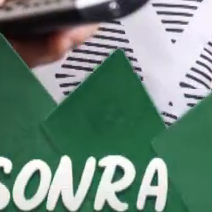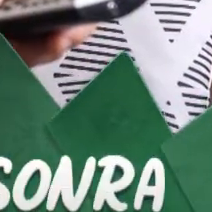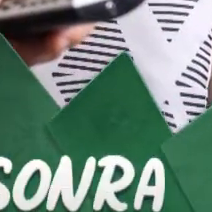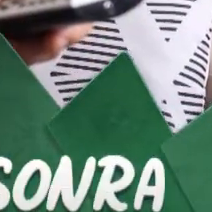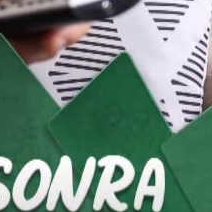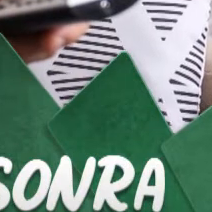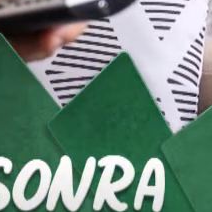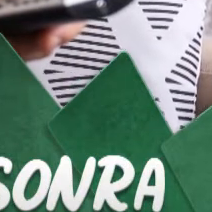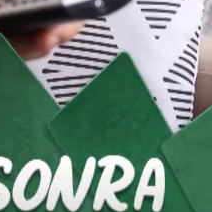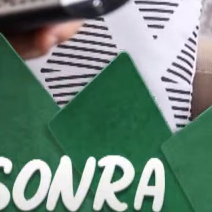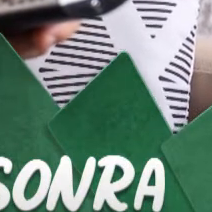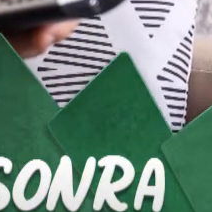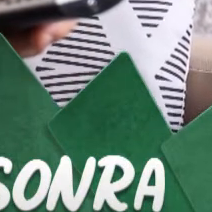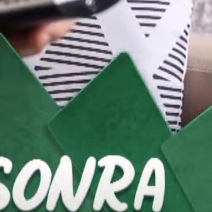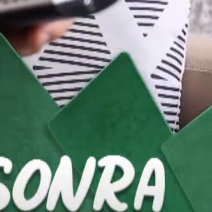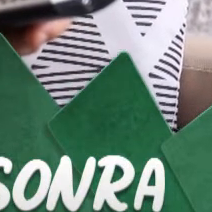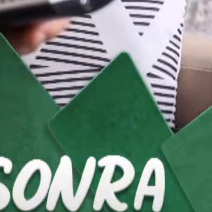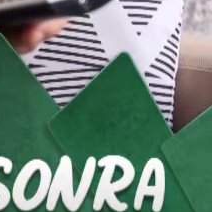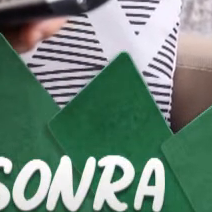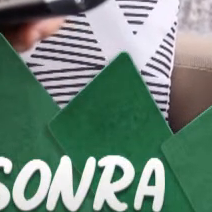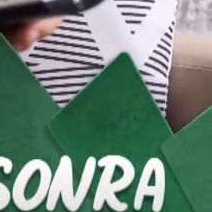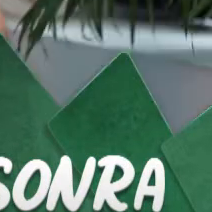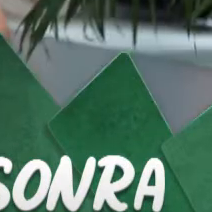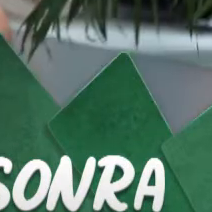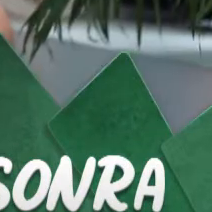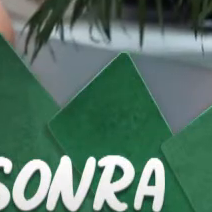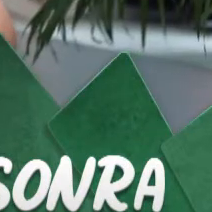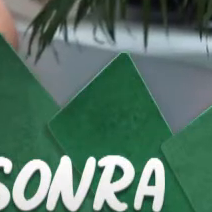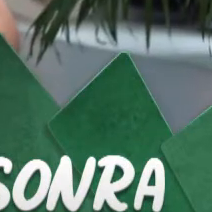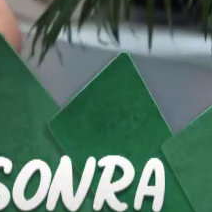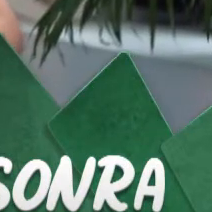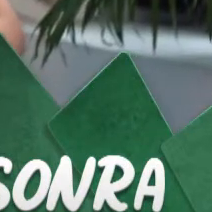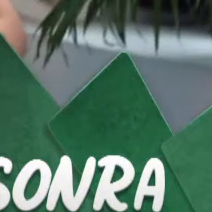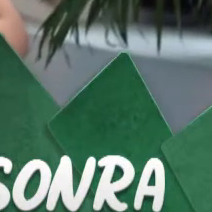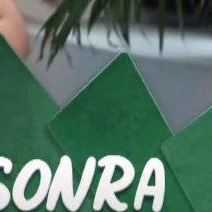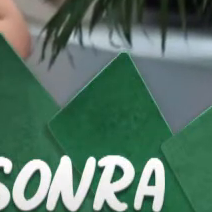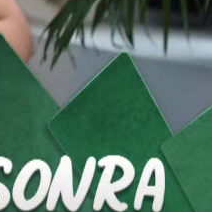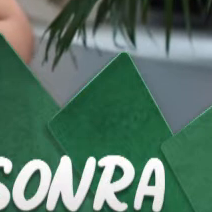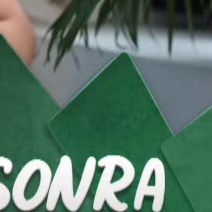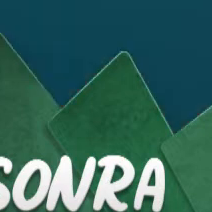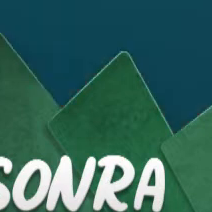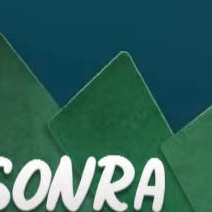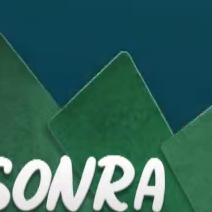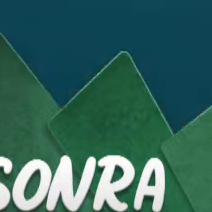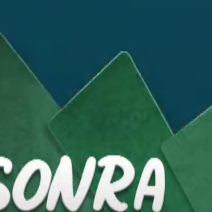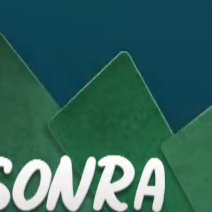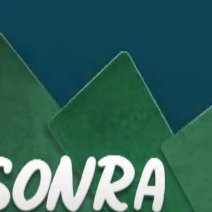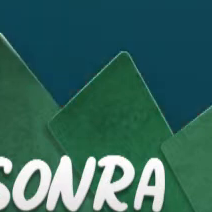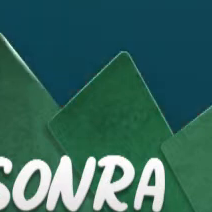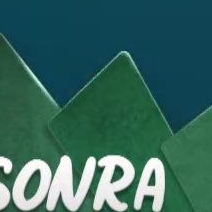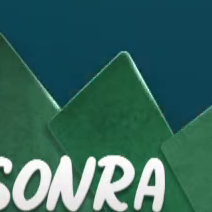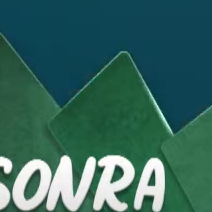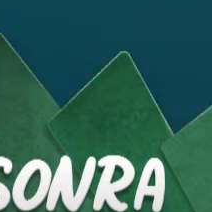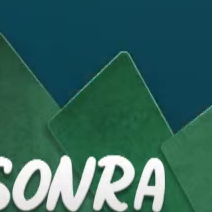Obezite, çocuklarda birçok sorunu beraberinde getirmesi açısından gelecek nesiller için tehdit oluşturuyor. Peki çocukluk